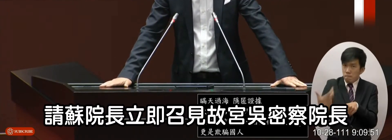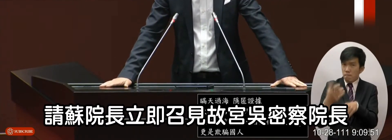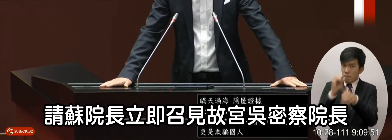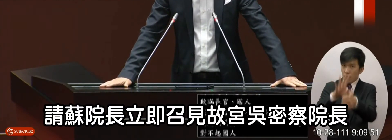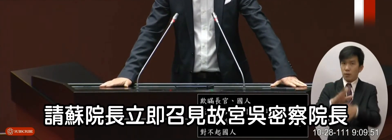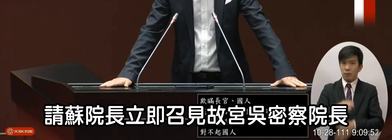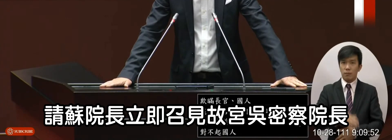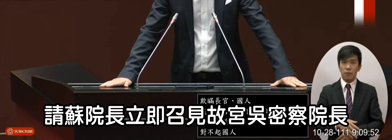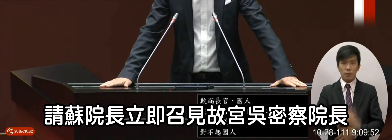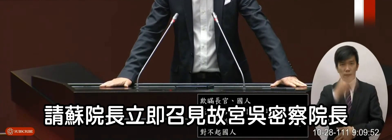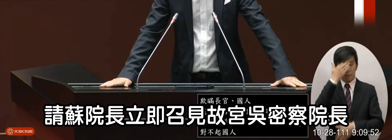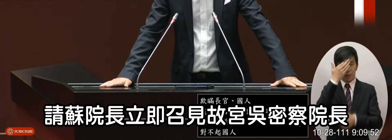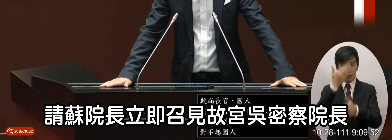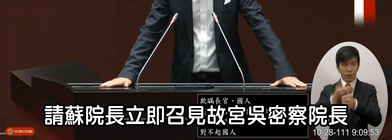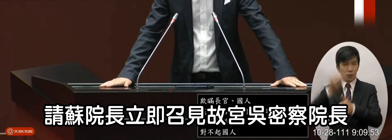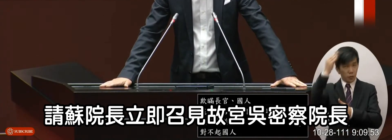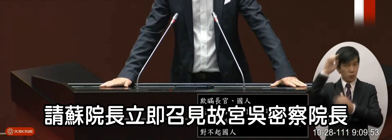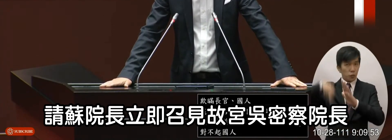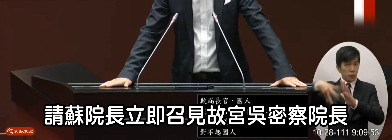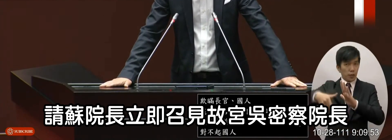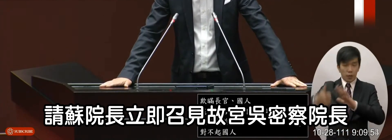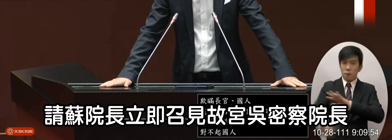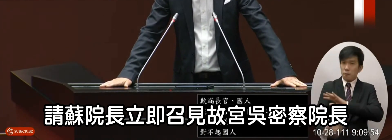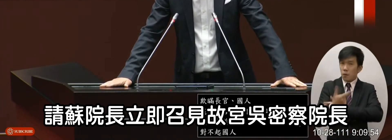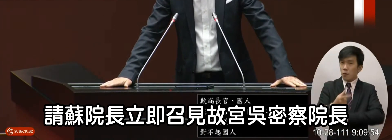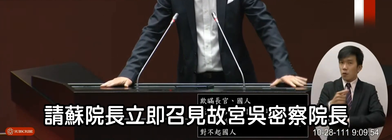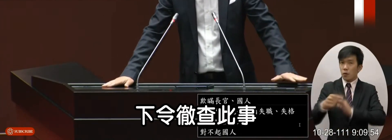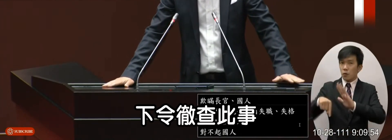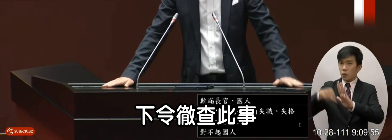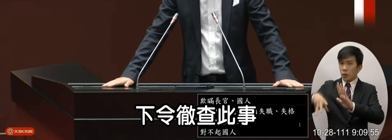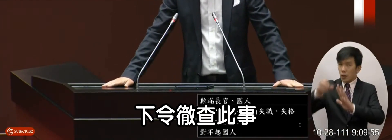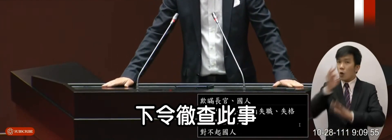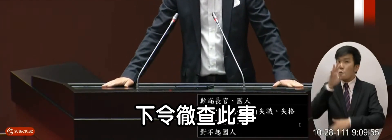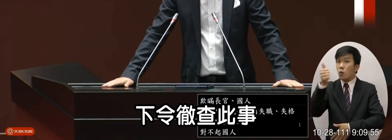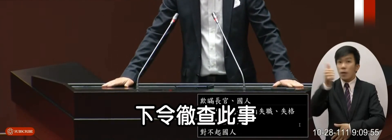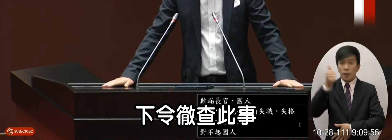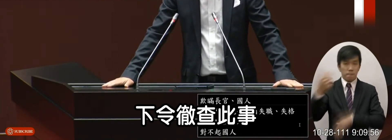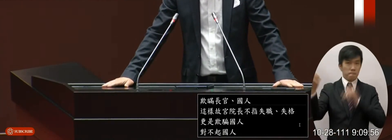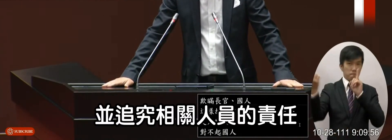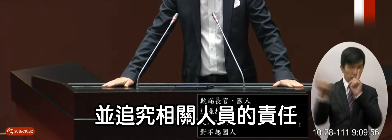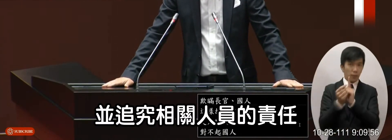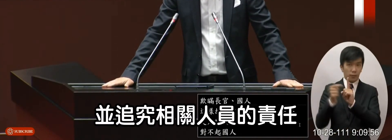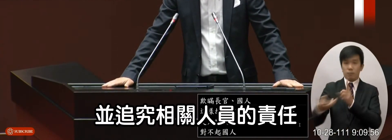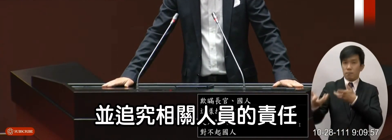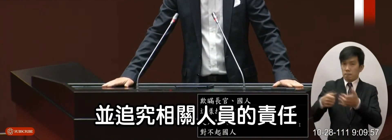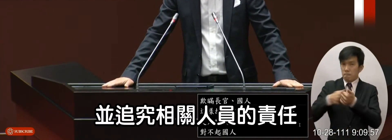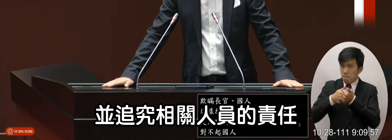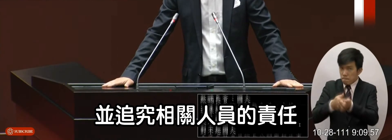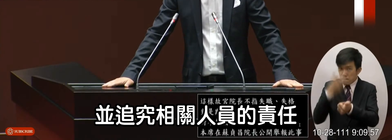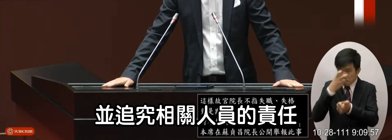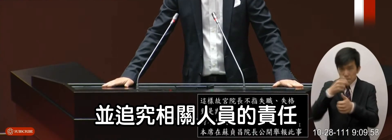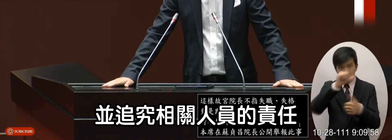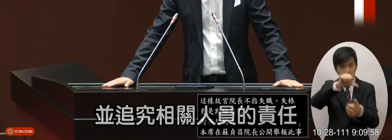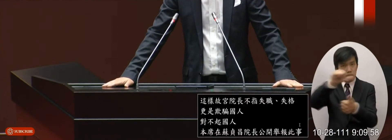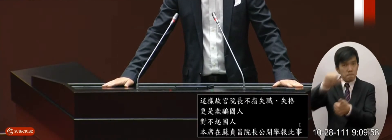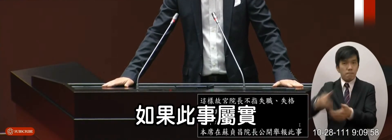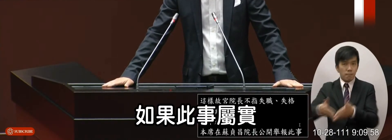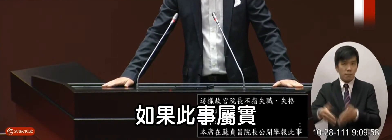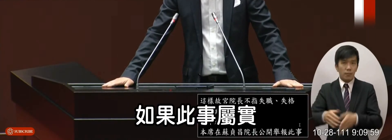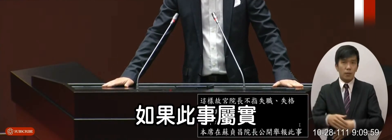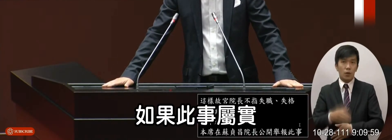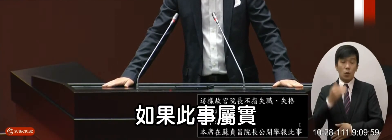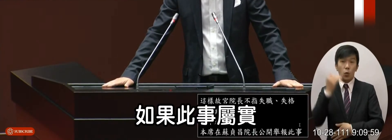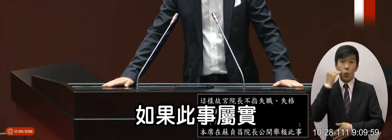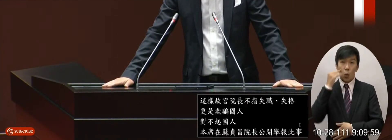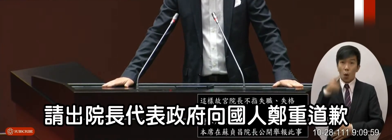长立即召见故宫吴密察院长，下令彻查此事，并追究相关人员的责任。如果